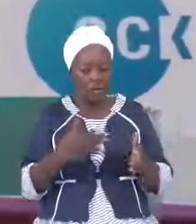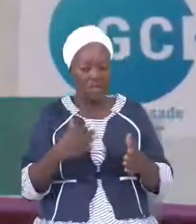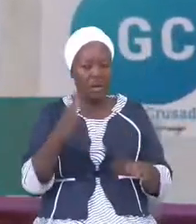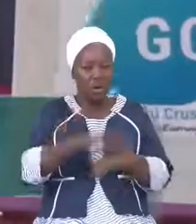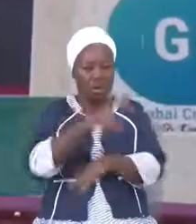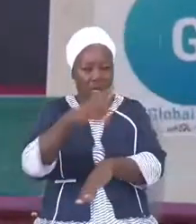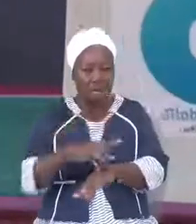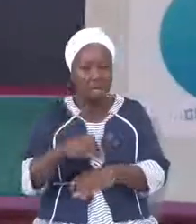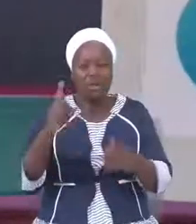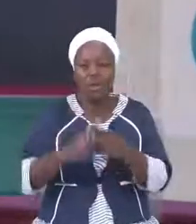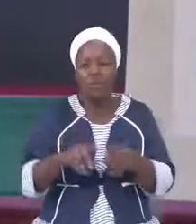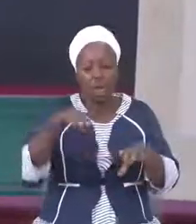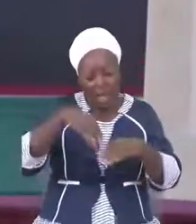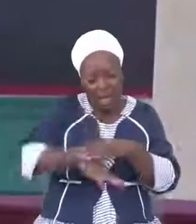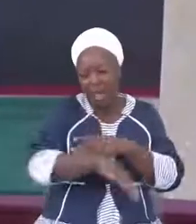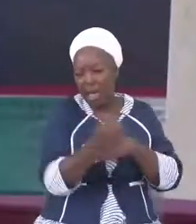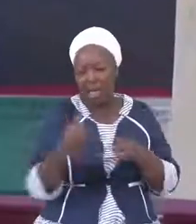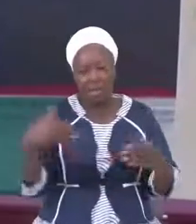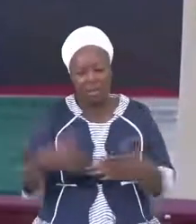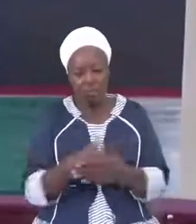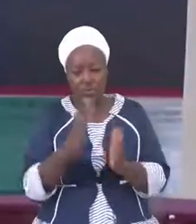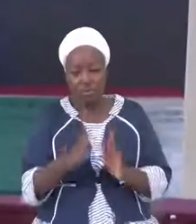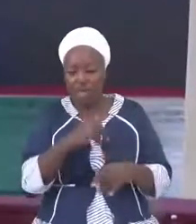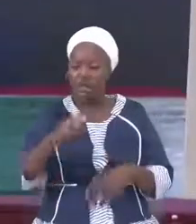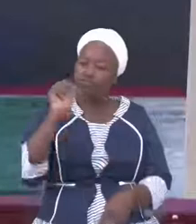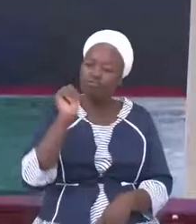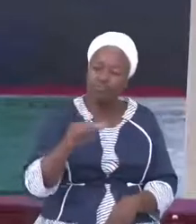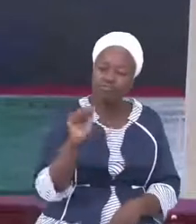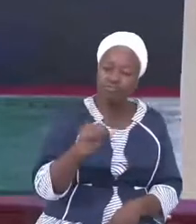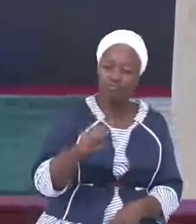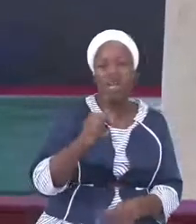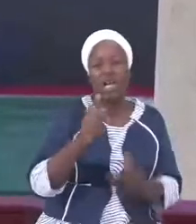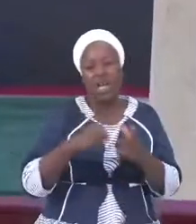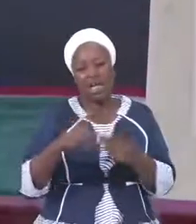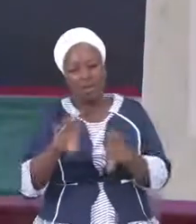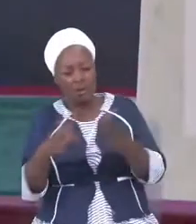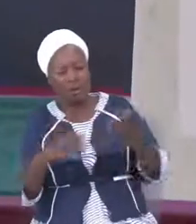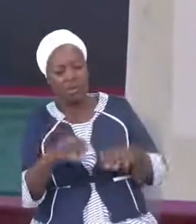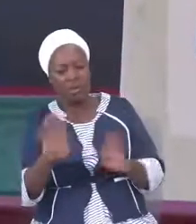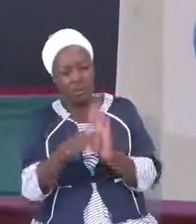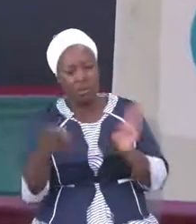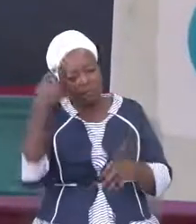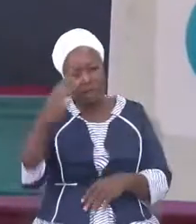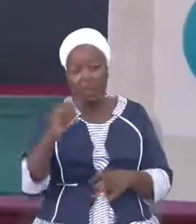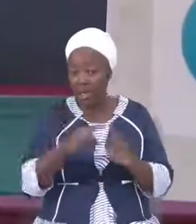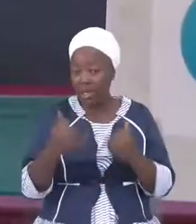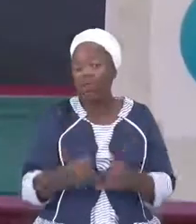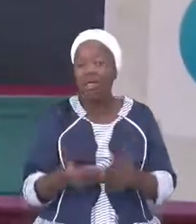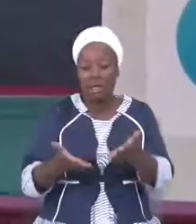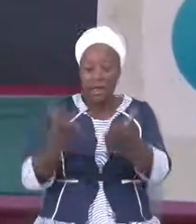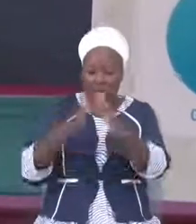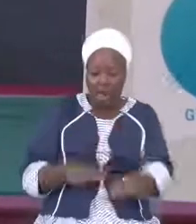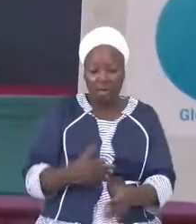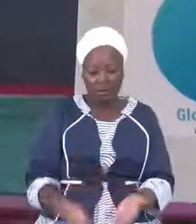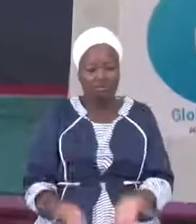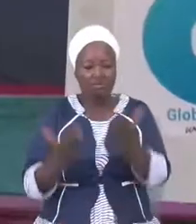terre, pour entrer dans une chambre, il doit taper à la porte, on doit ouvrir la porte pour lui. Maintenant,